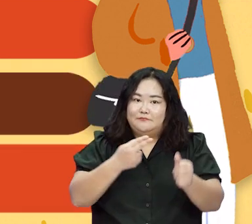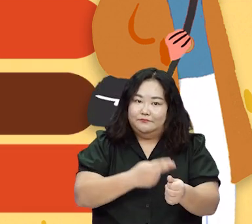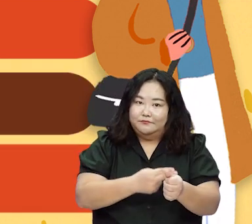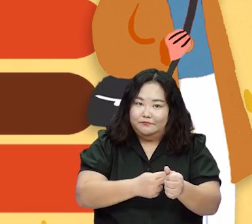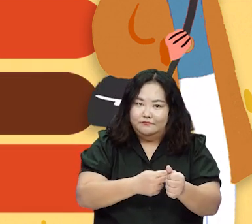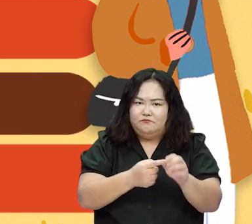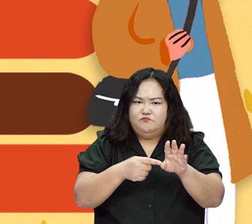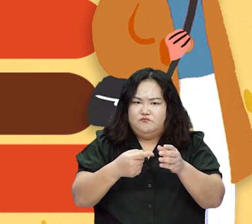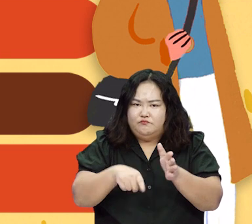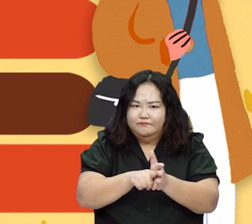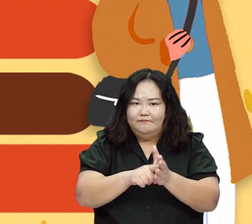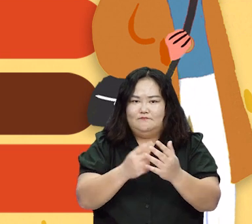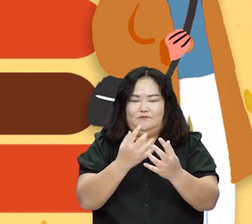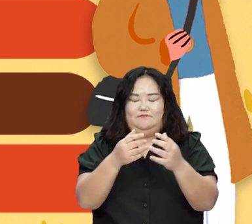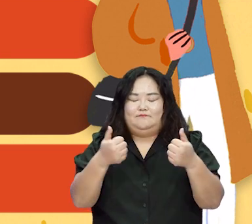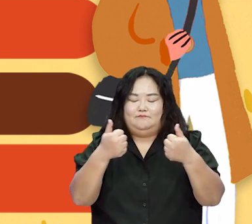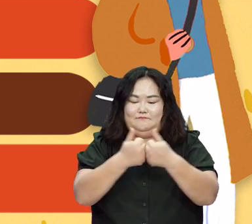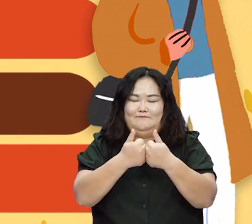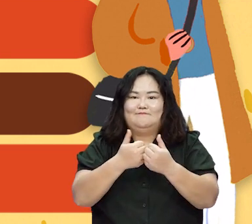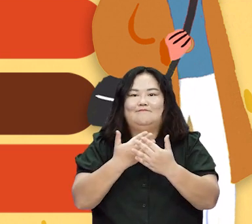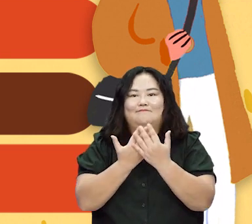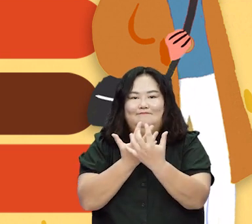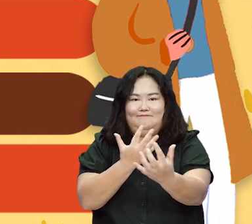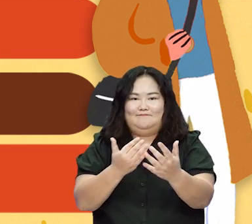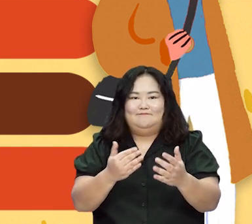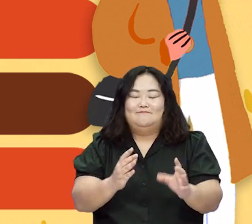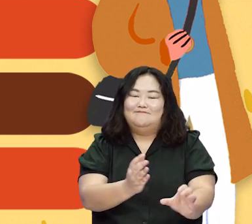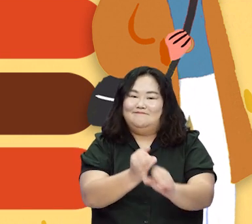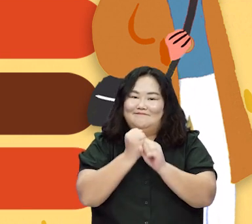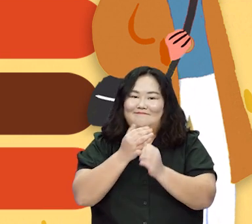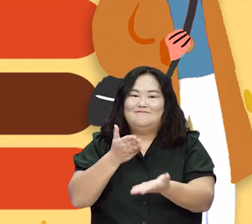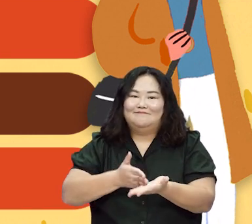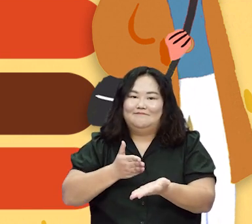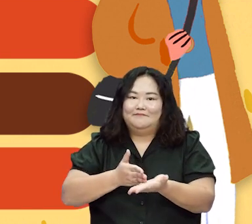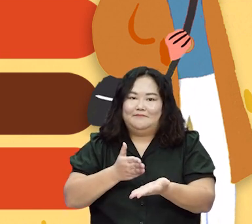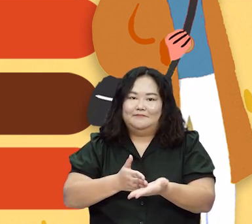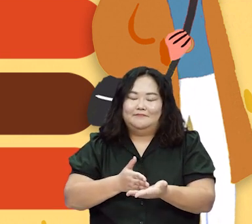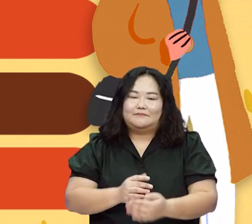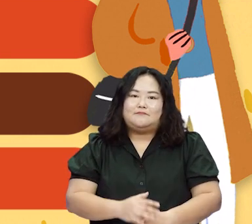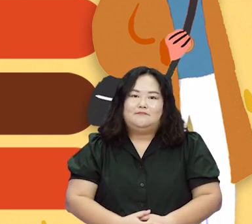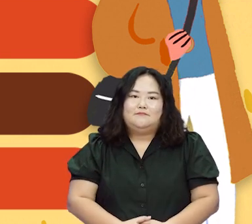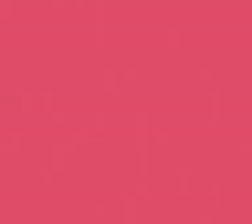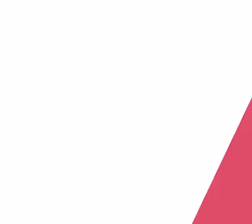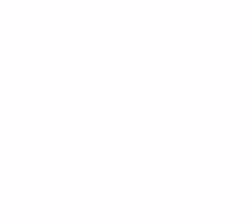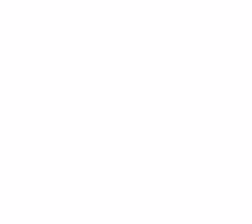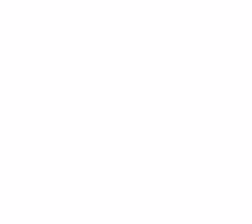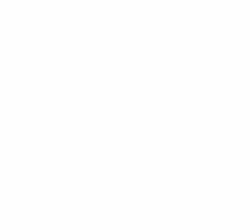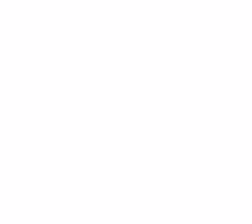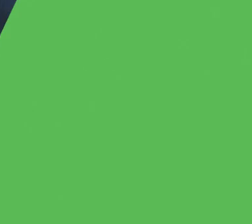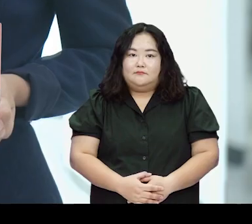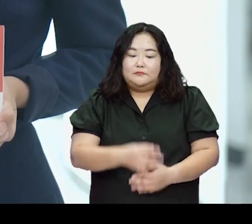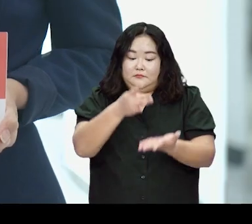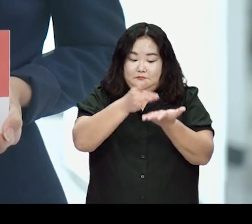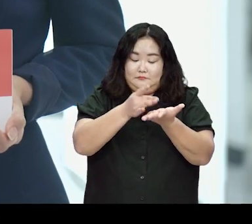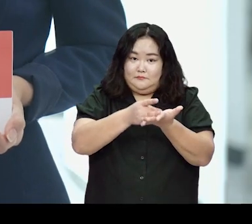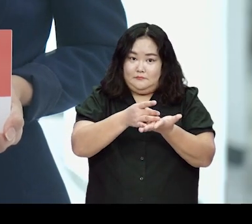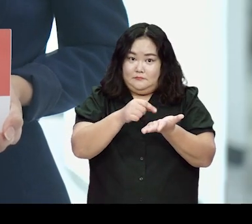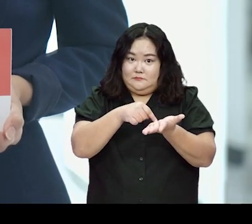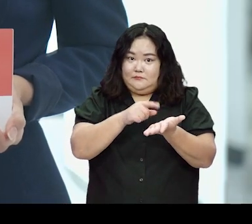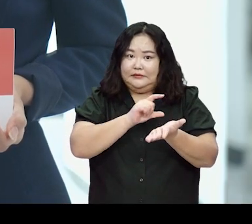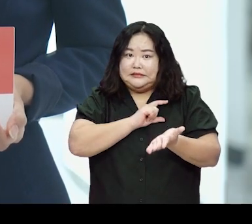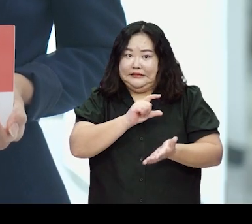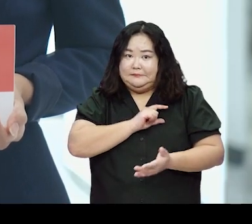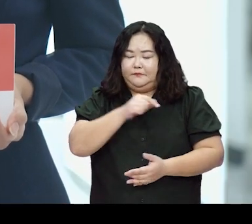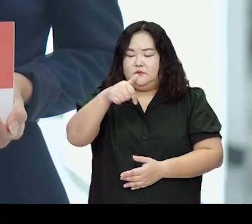교직원을 위한 2023년 보유인 대회가 열렸습니다 이상 주요 뉴스였습니다 천이란